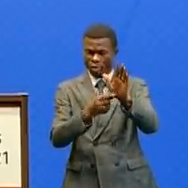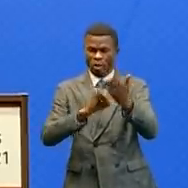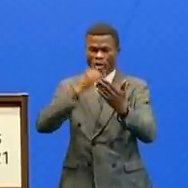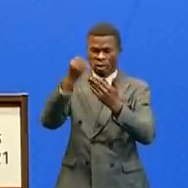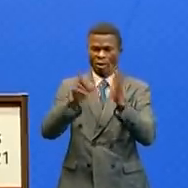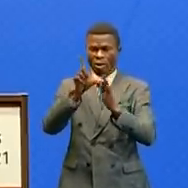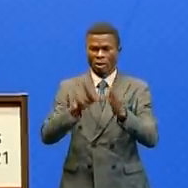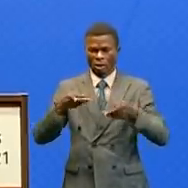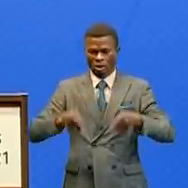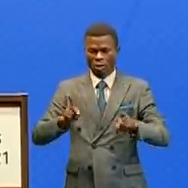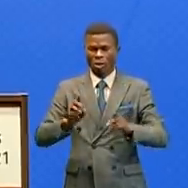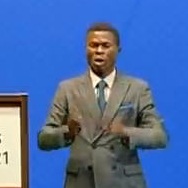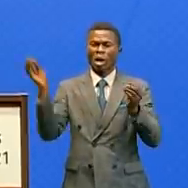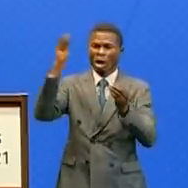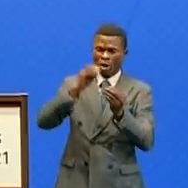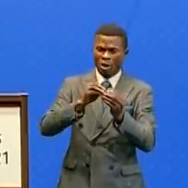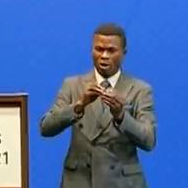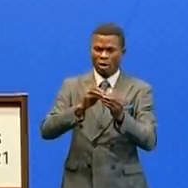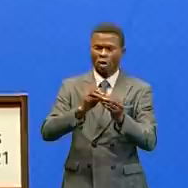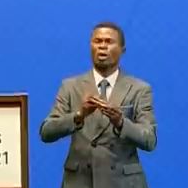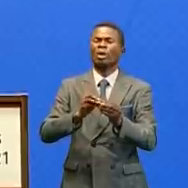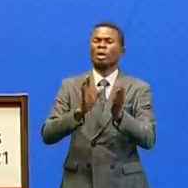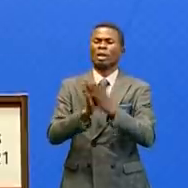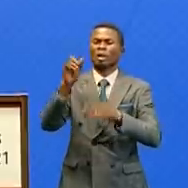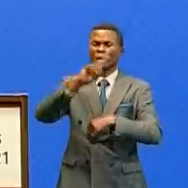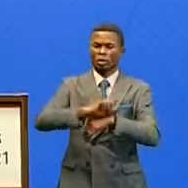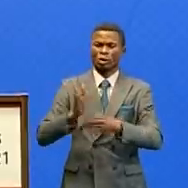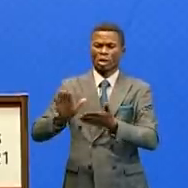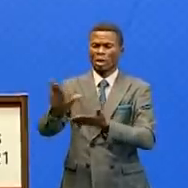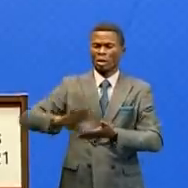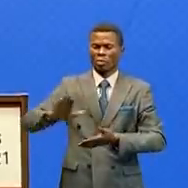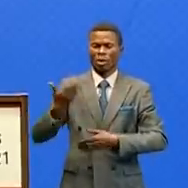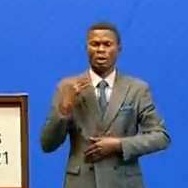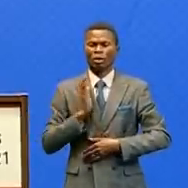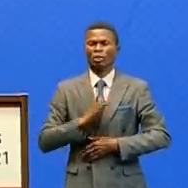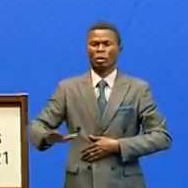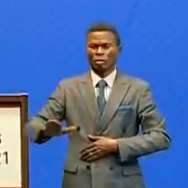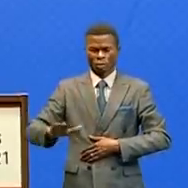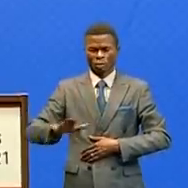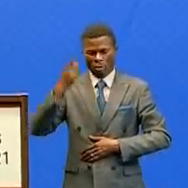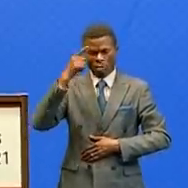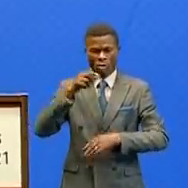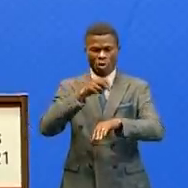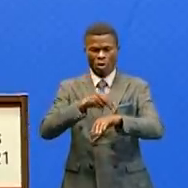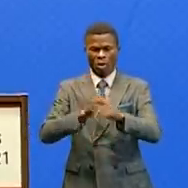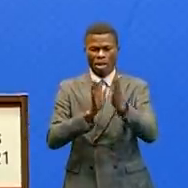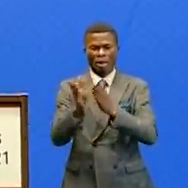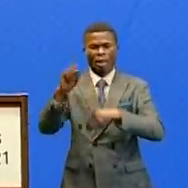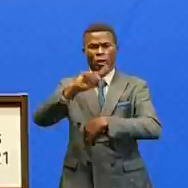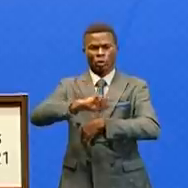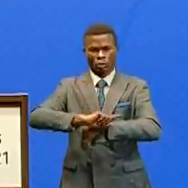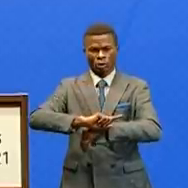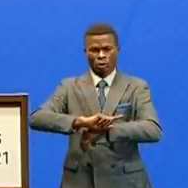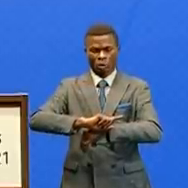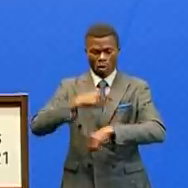loi autorisant la prorogation de l'état de siège sur une partie du territoire national pour une période de 15 jours